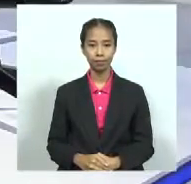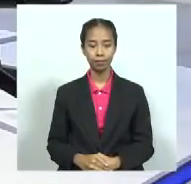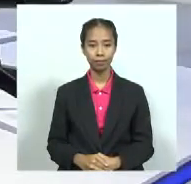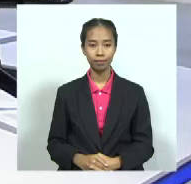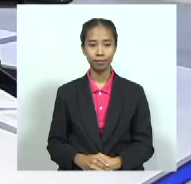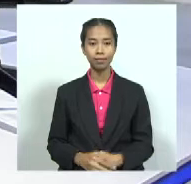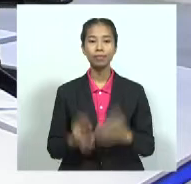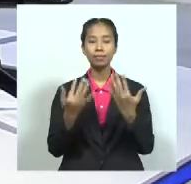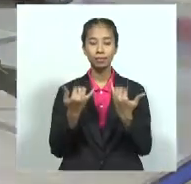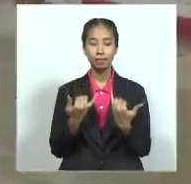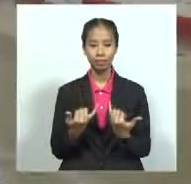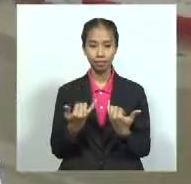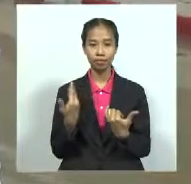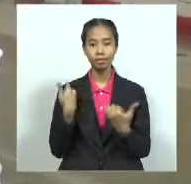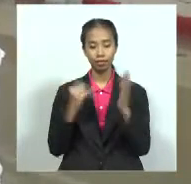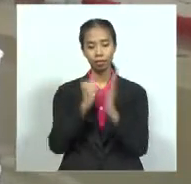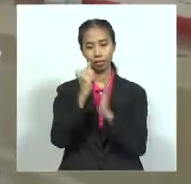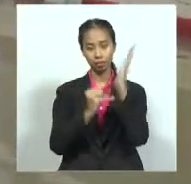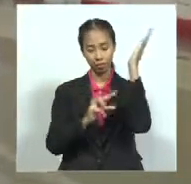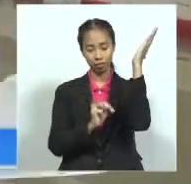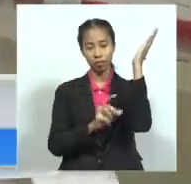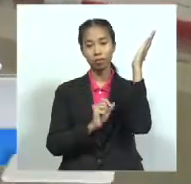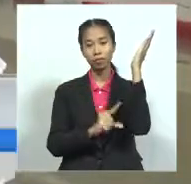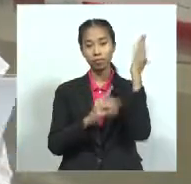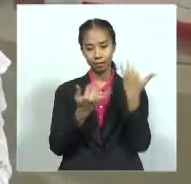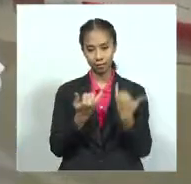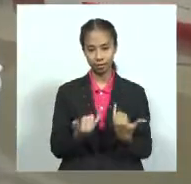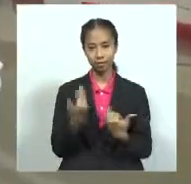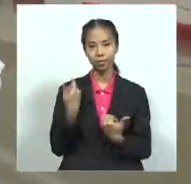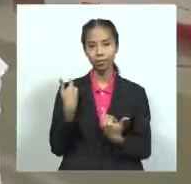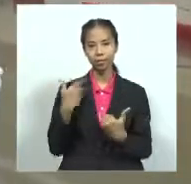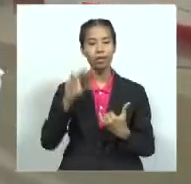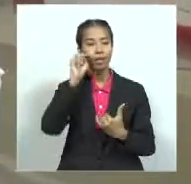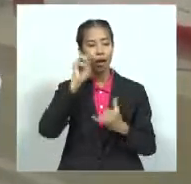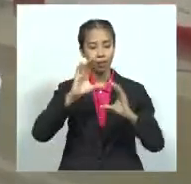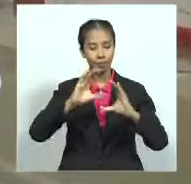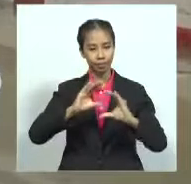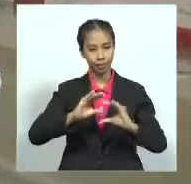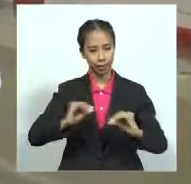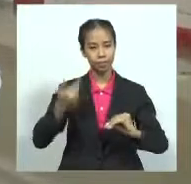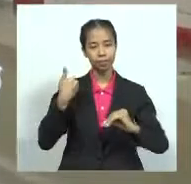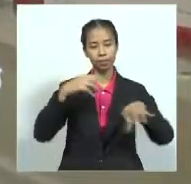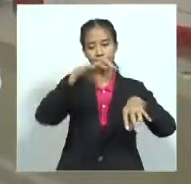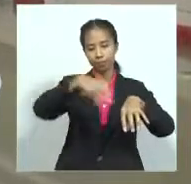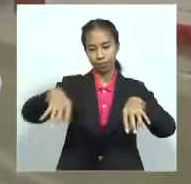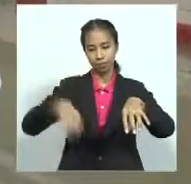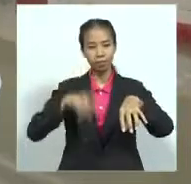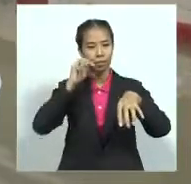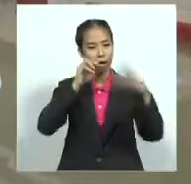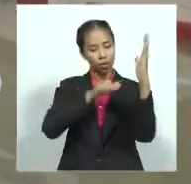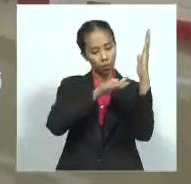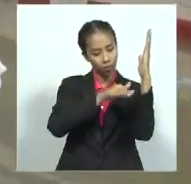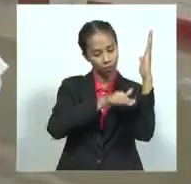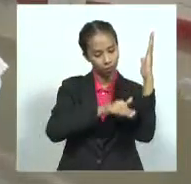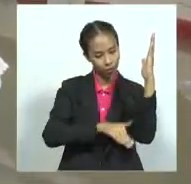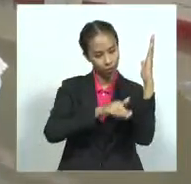ค่ะคุณผู้ชมคะสถานการณ์ในพื้นที่จังหวัดนครศรีธรรมราชนะคะตอนนี้เริ่มคลี่คลายค่ะหลายพื้นที่ระดับน้ำเริ่มลดลงค่ะเหลือเพียงในเขตเ